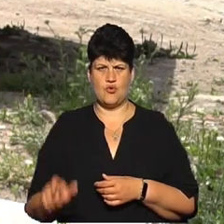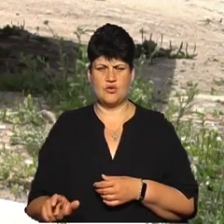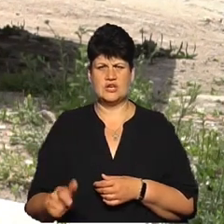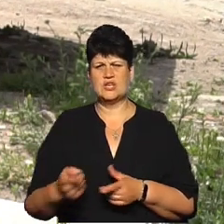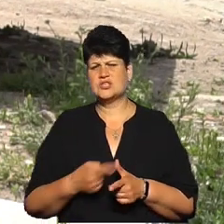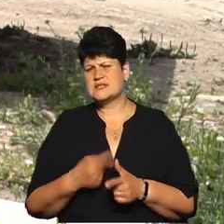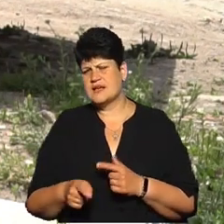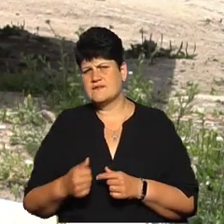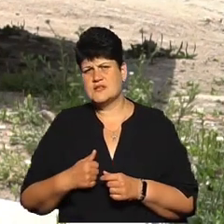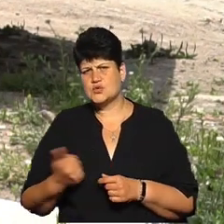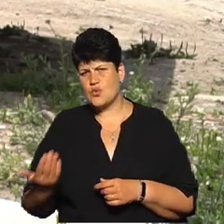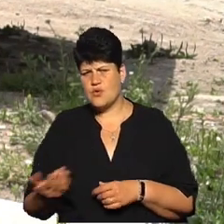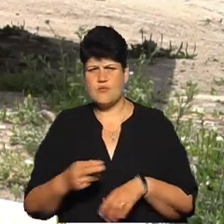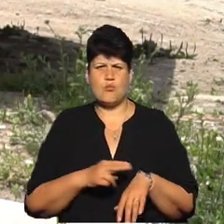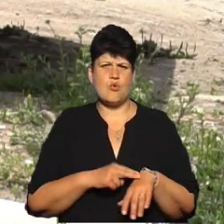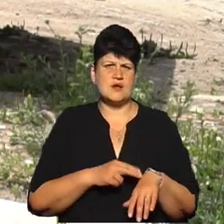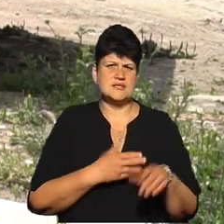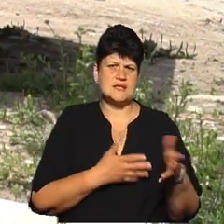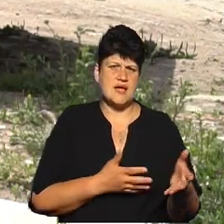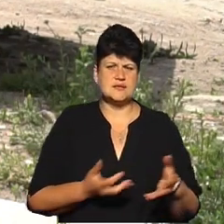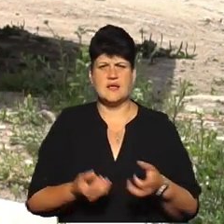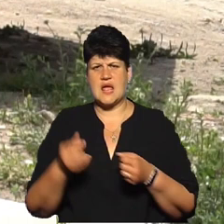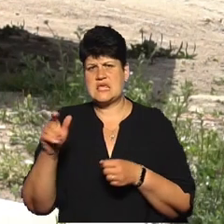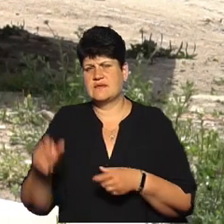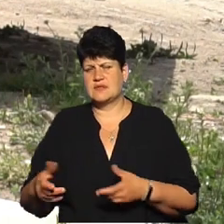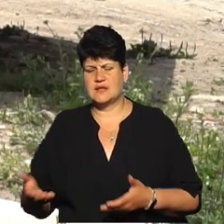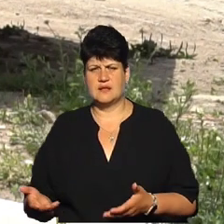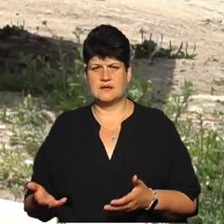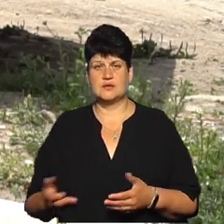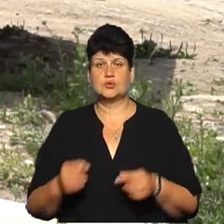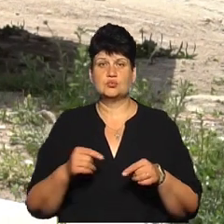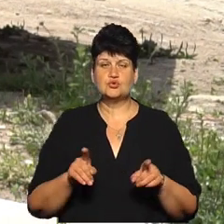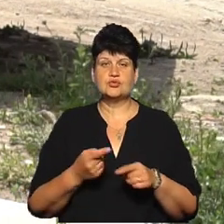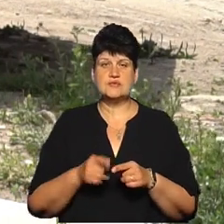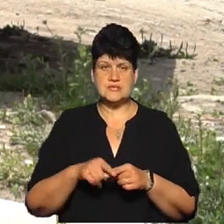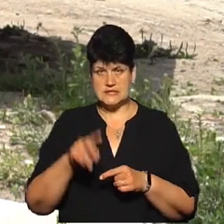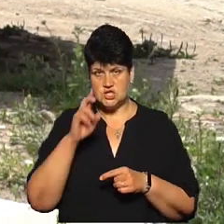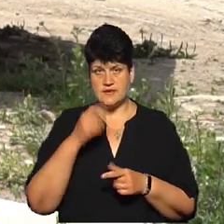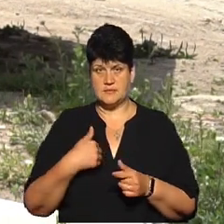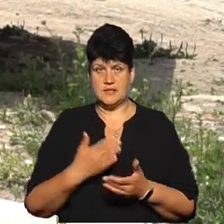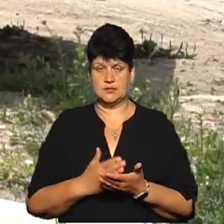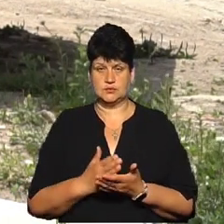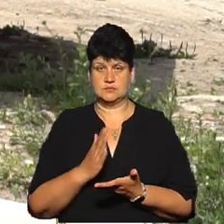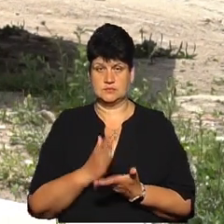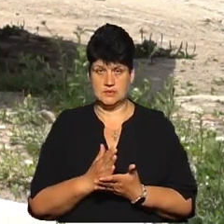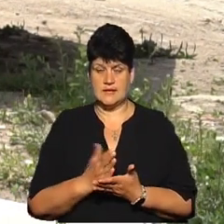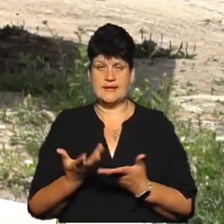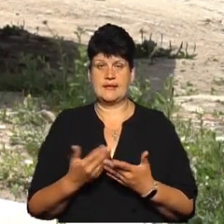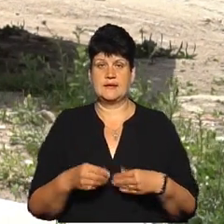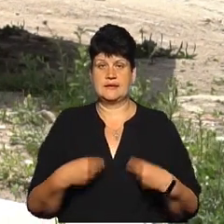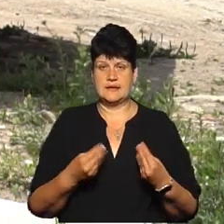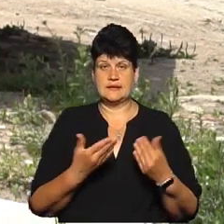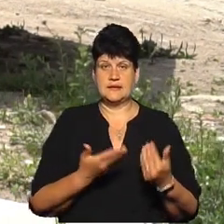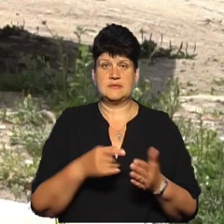чи це поліцейський, чи це рятівник. Тому що тій державі, якій ми служимо, і яка покладає на нас ці надії,